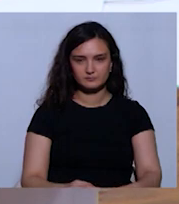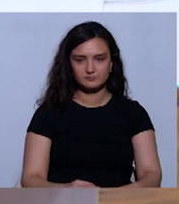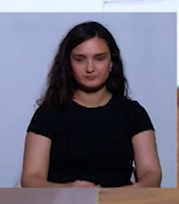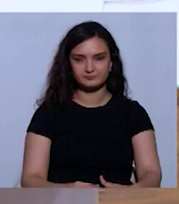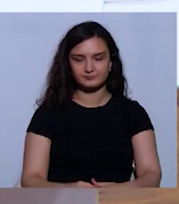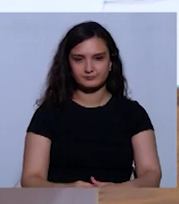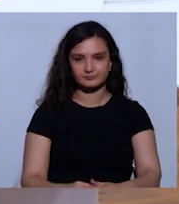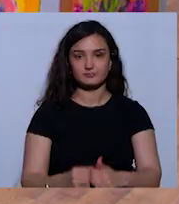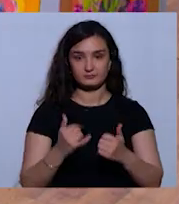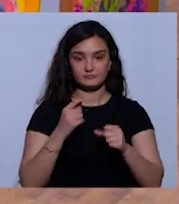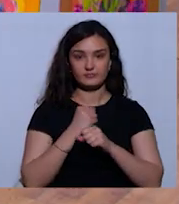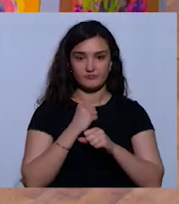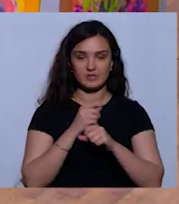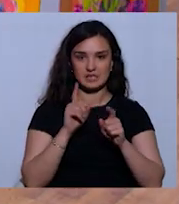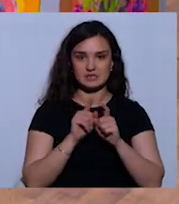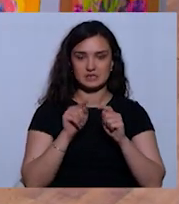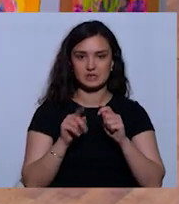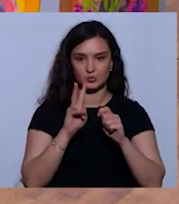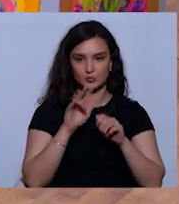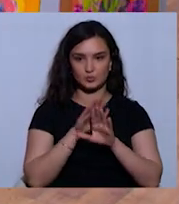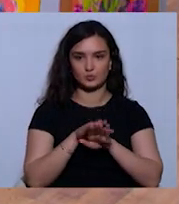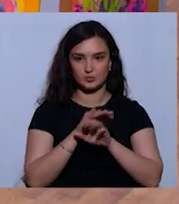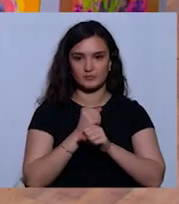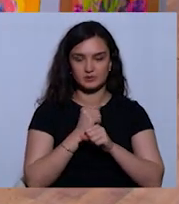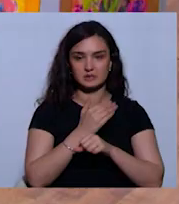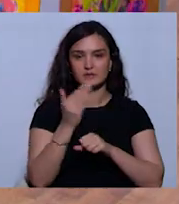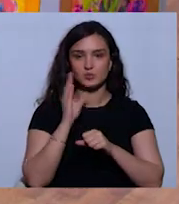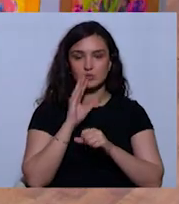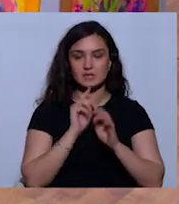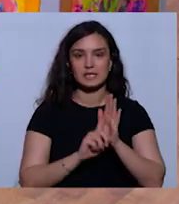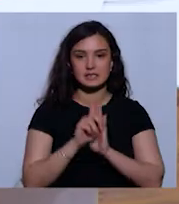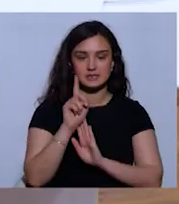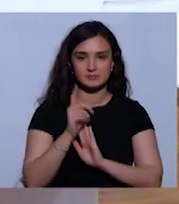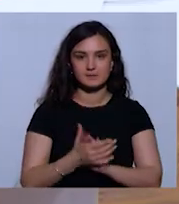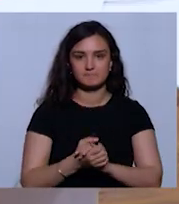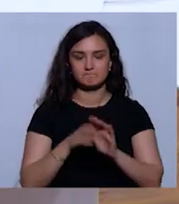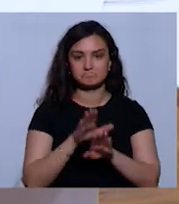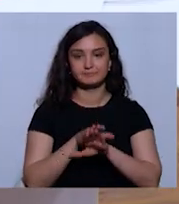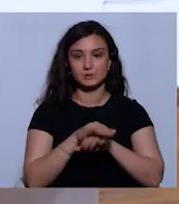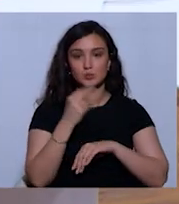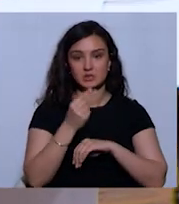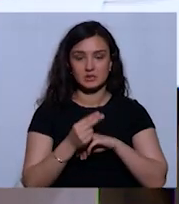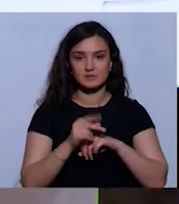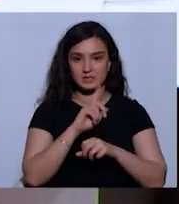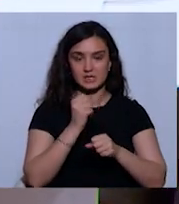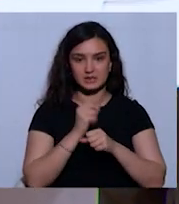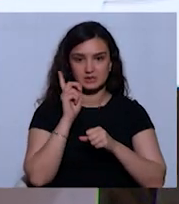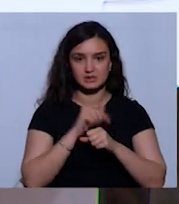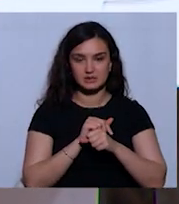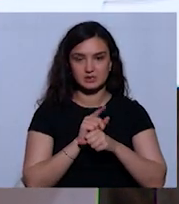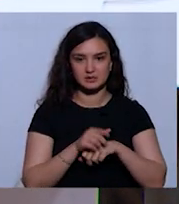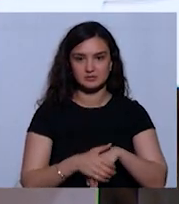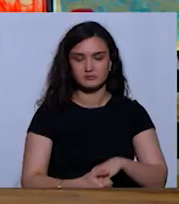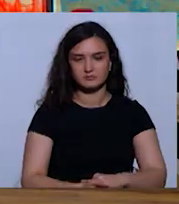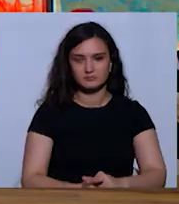ეხა ხო გავაკეთეთ ჩვენ ესეთი კუ. თქვენ როცა დაიწყებთ კოს ხატვას, რა ქენით ისე